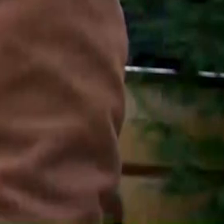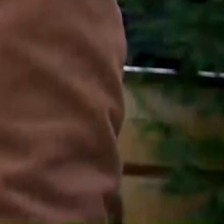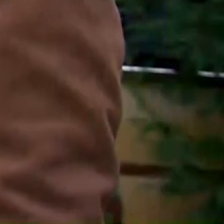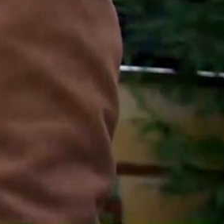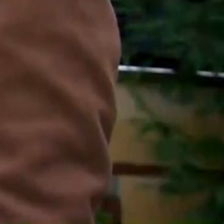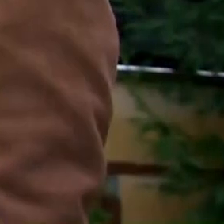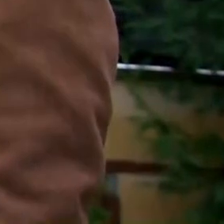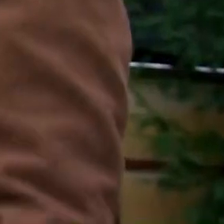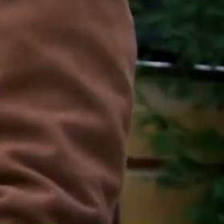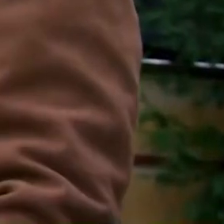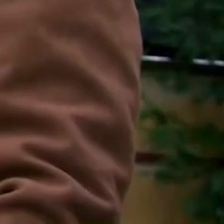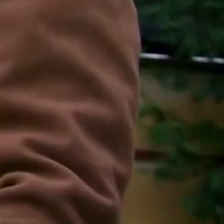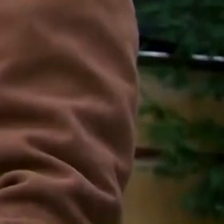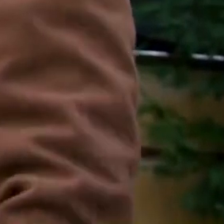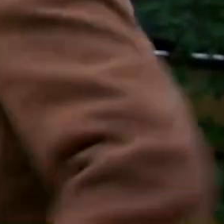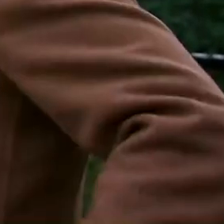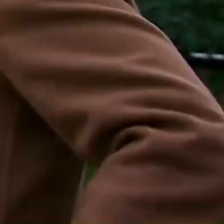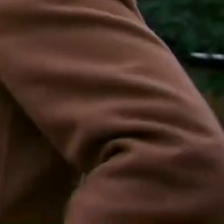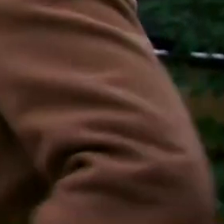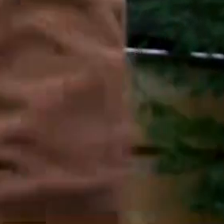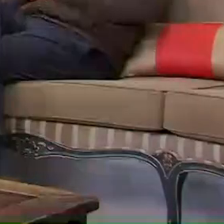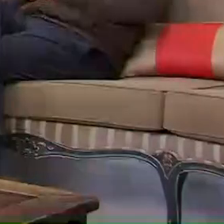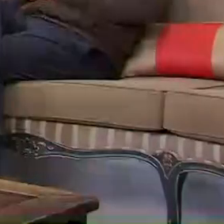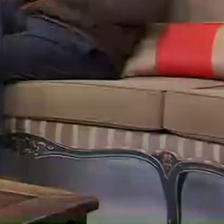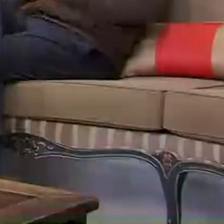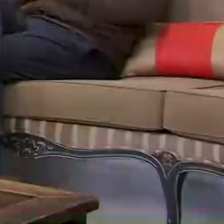Ona yaptım diye kaş göz edince Sarp tamam diye el etti.